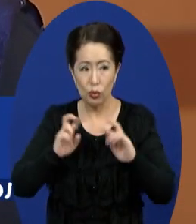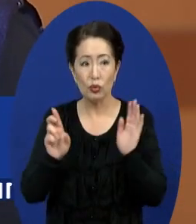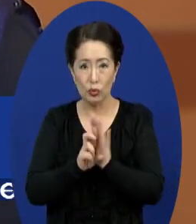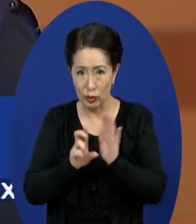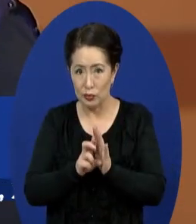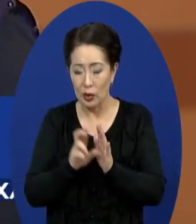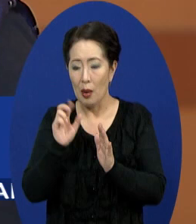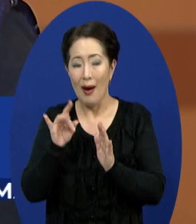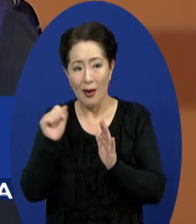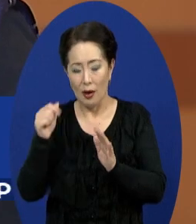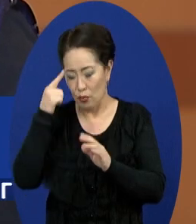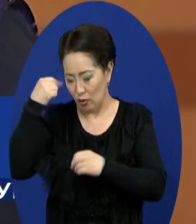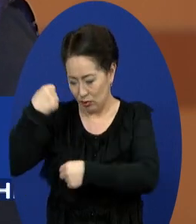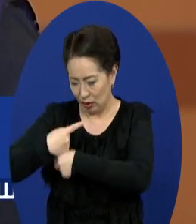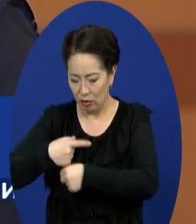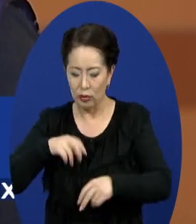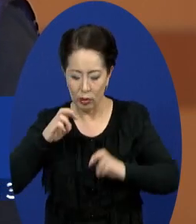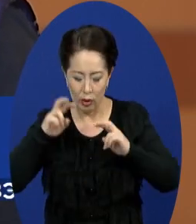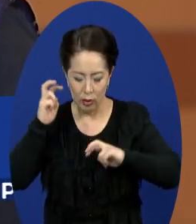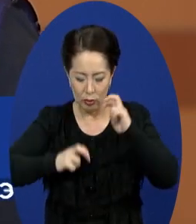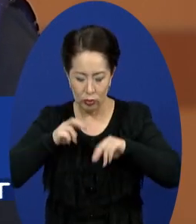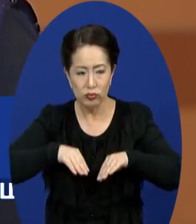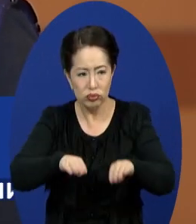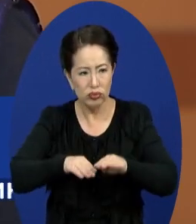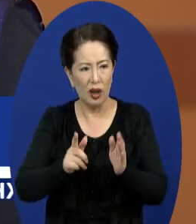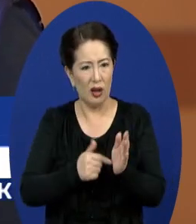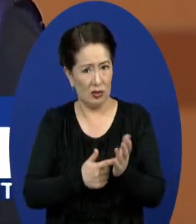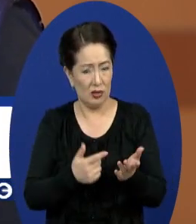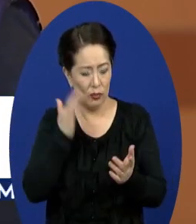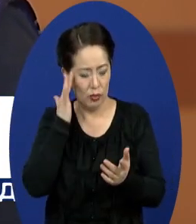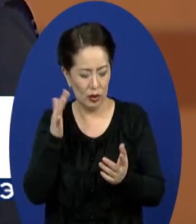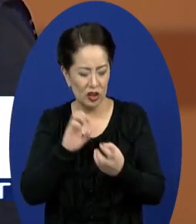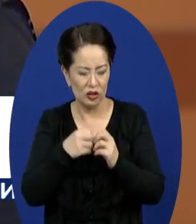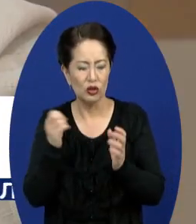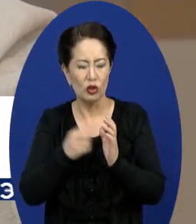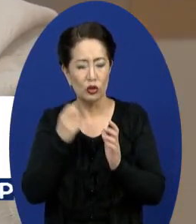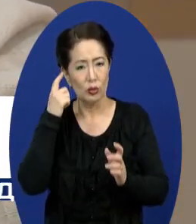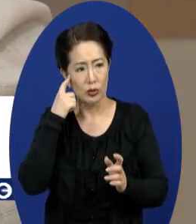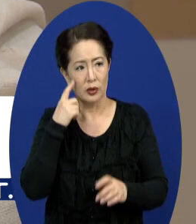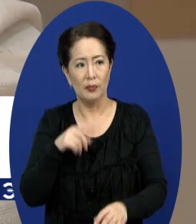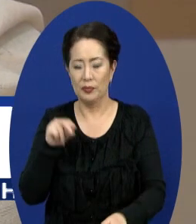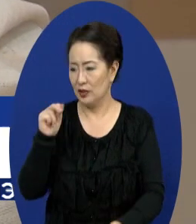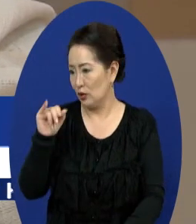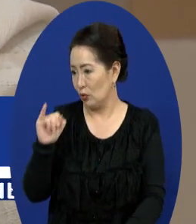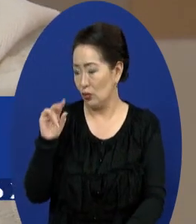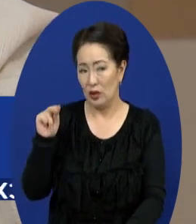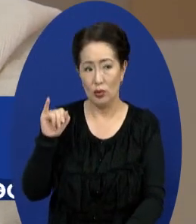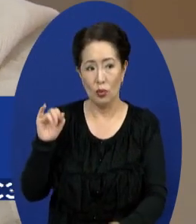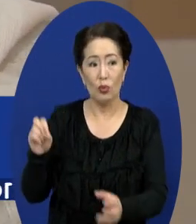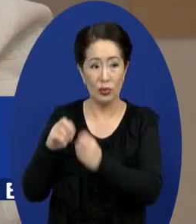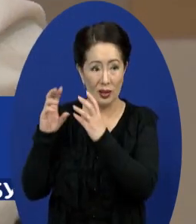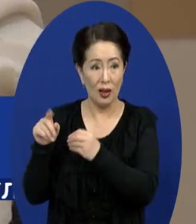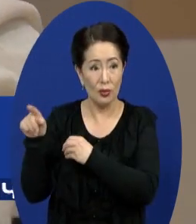дотоодын үйлдвэрээр ойлгох ийм л одоо том бодлогыг бол хэрэгжүүлэх ёстой юм байна гэж үзэж байгаа. Чанаргүй бүтээгдэхүүнийг